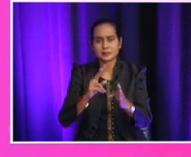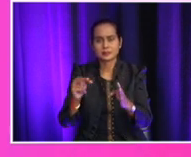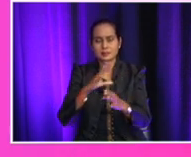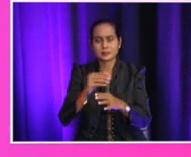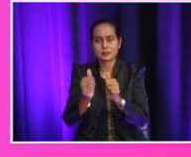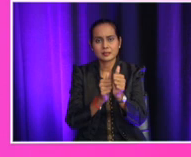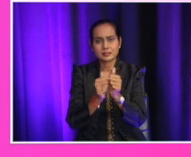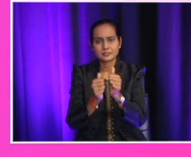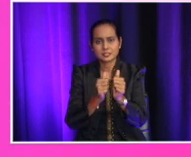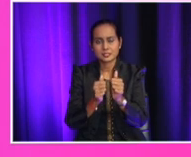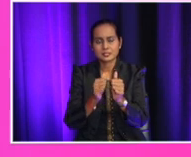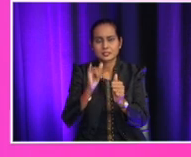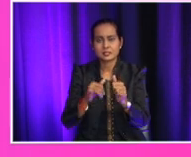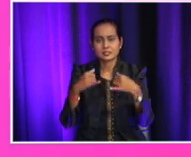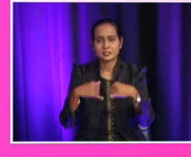kebangsaan